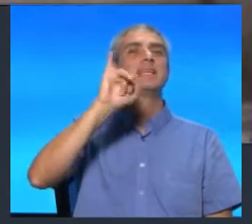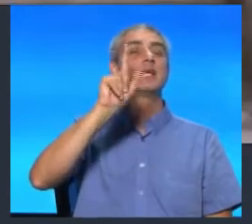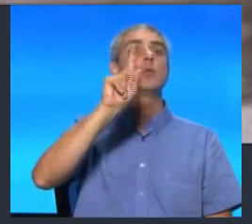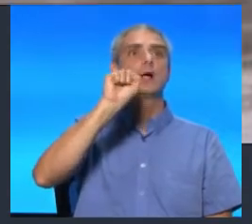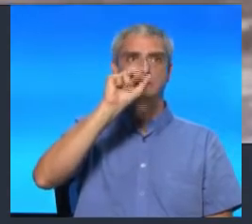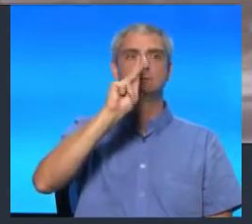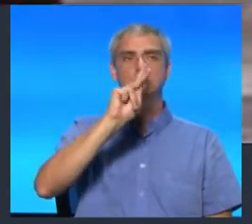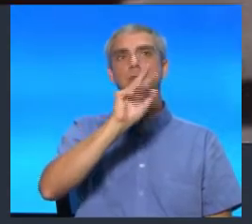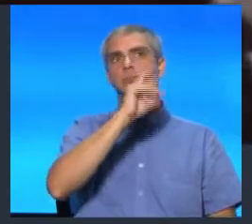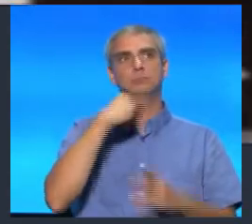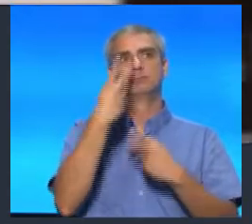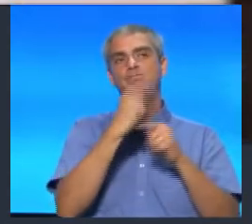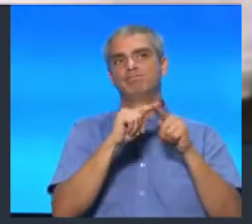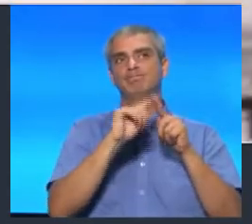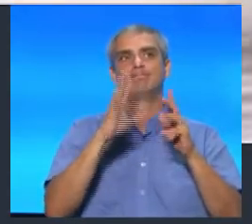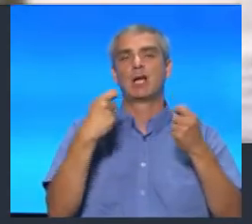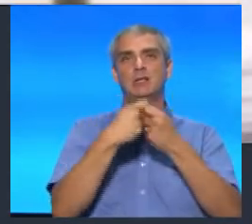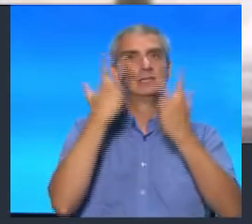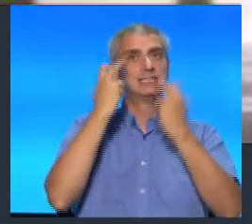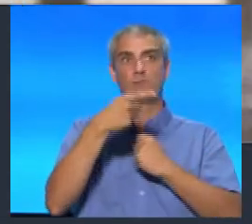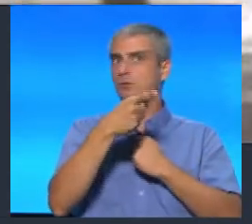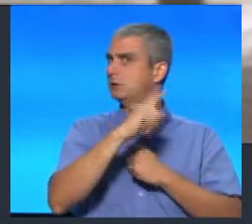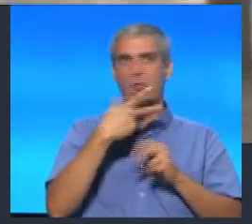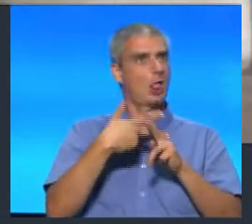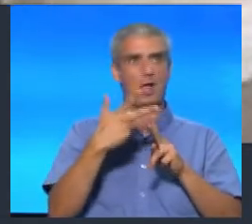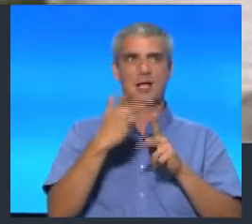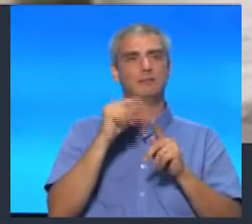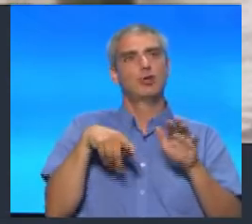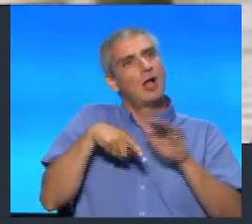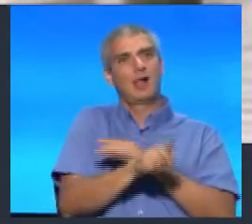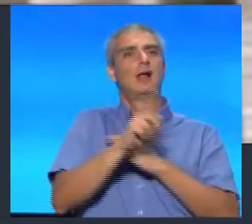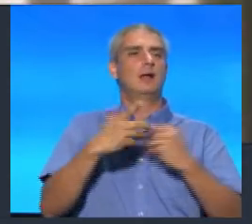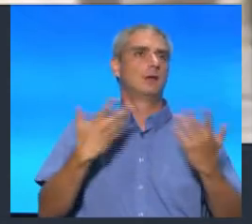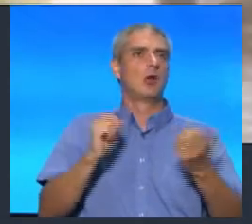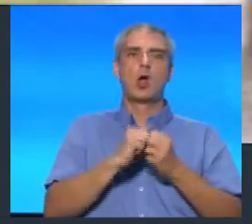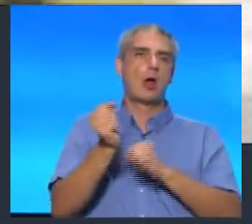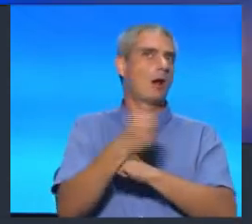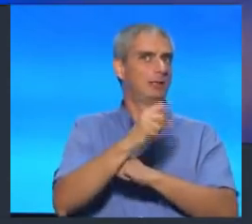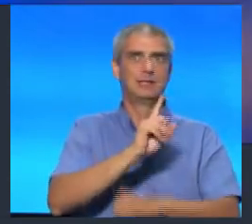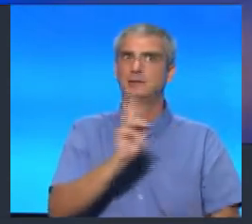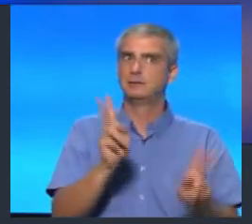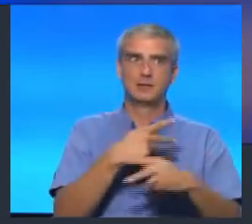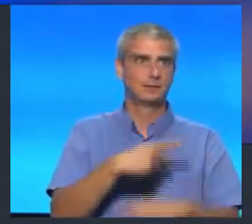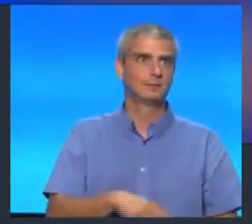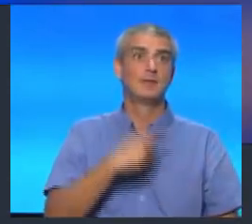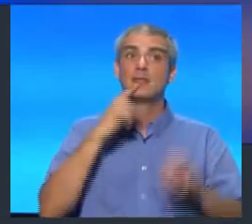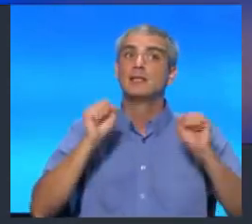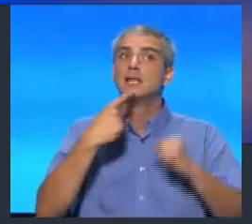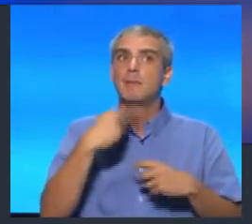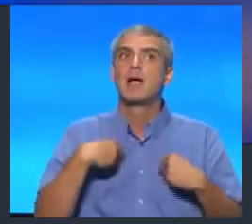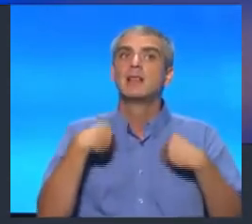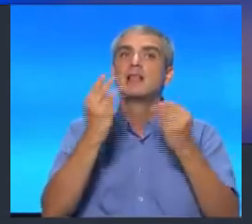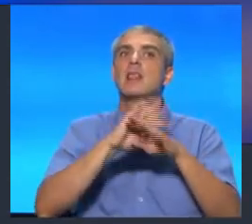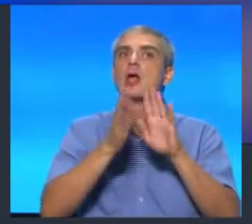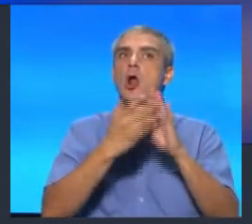לשאר פלורידה רמז לגבי הצפוי. זו אינה שערה שניתן להתחמק ממנה או לזלזל בה. The president said, look, I will provide whatever